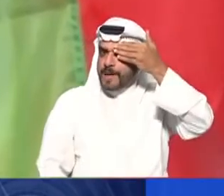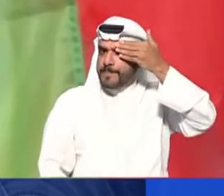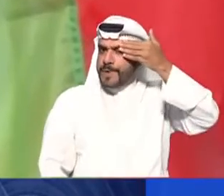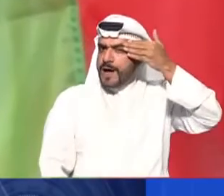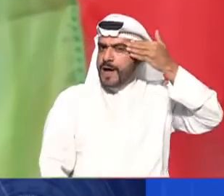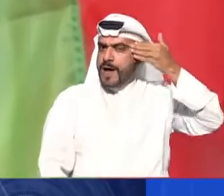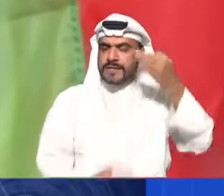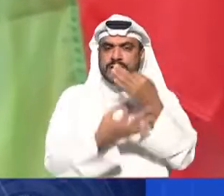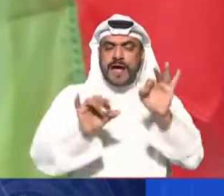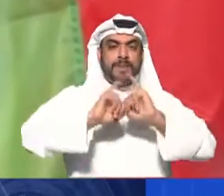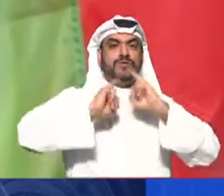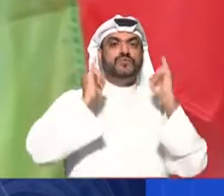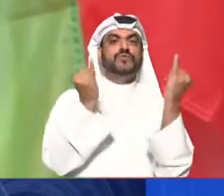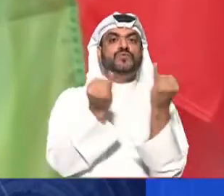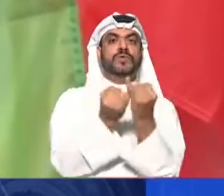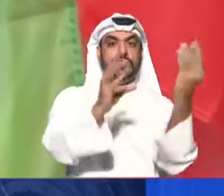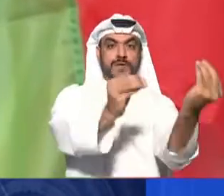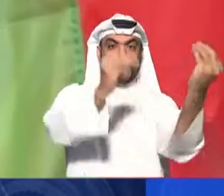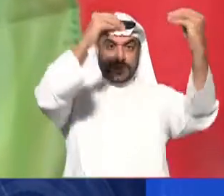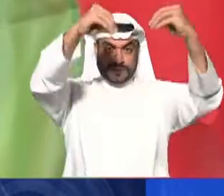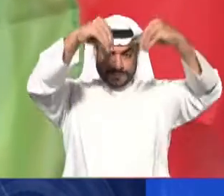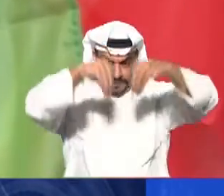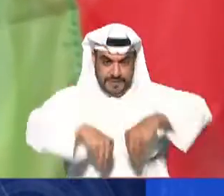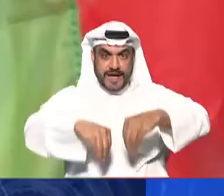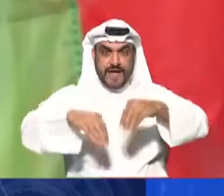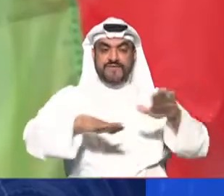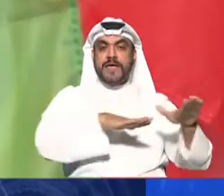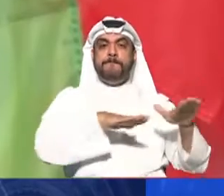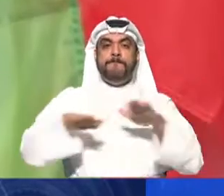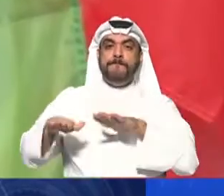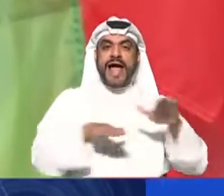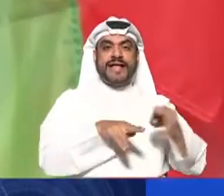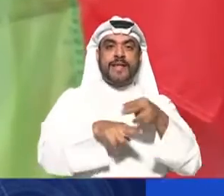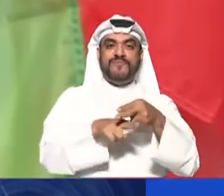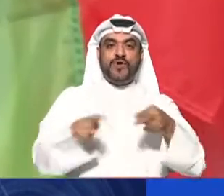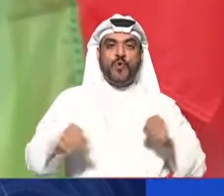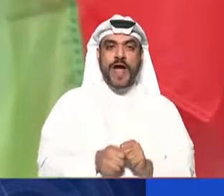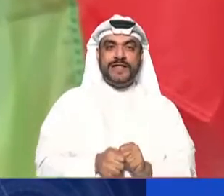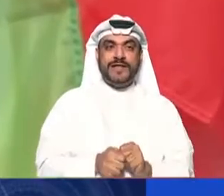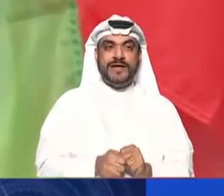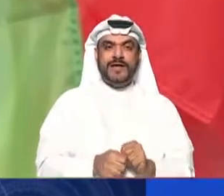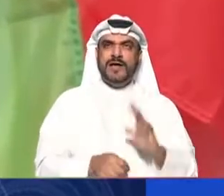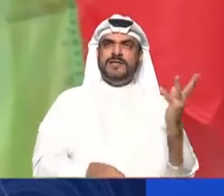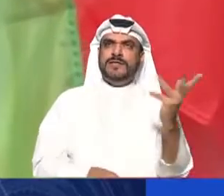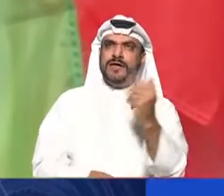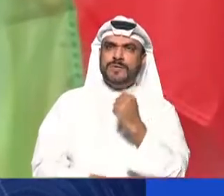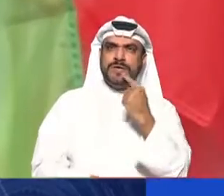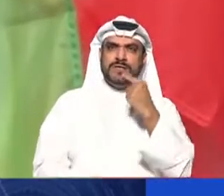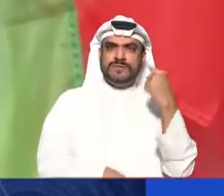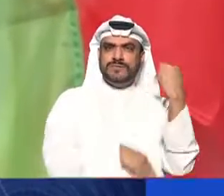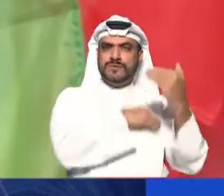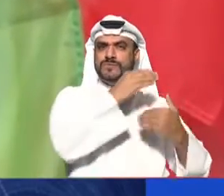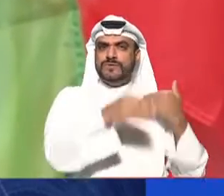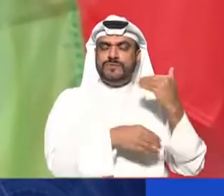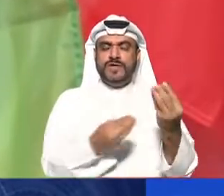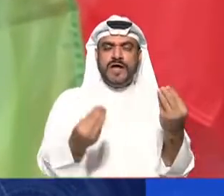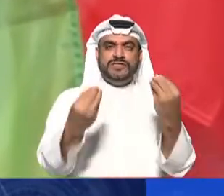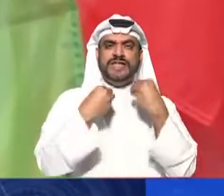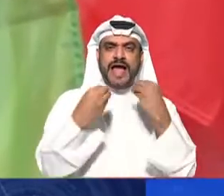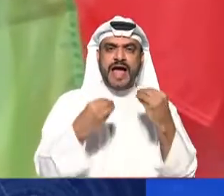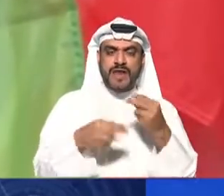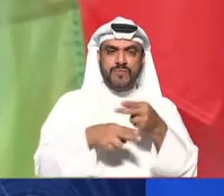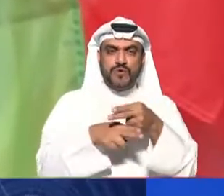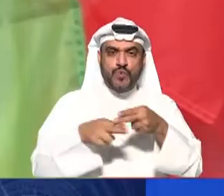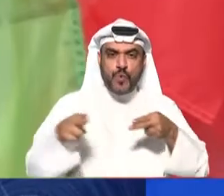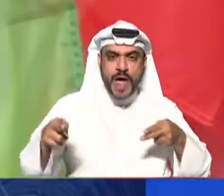المنظمة العريقة راح يكون لها مكتب في الكويت. يعني احنا مر علينا أكثر من أمر معين في